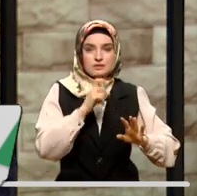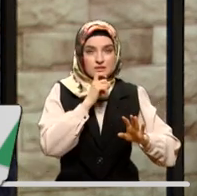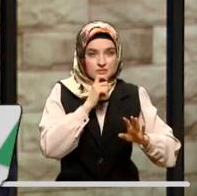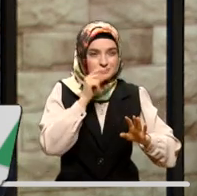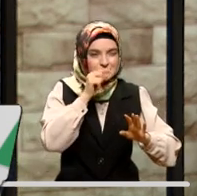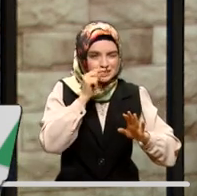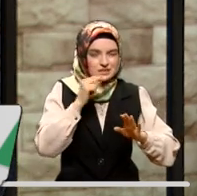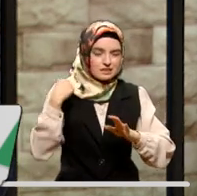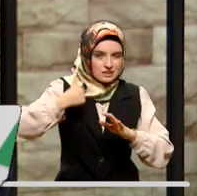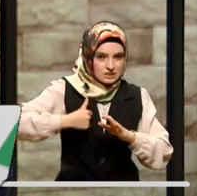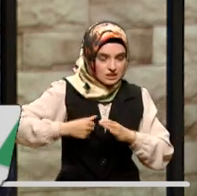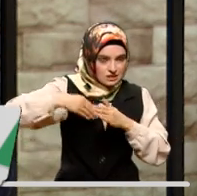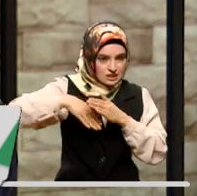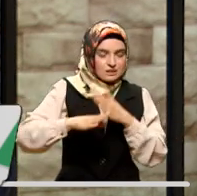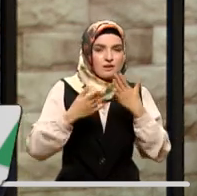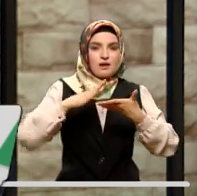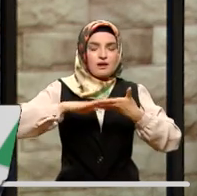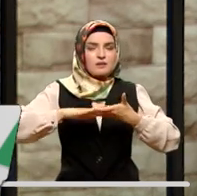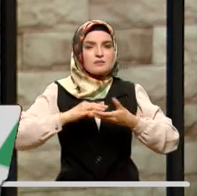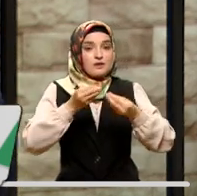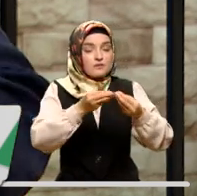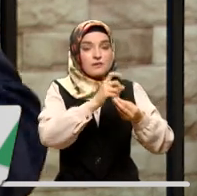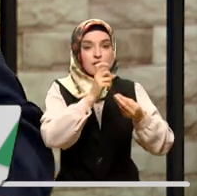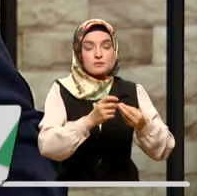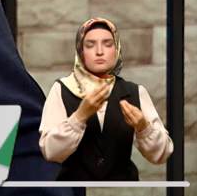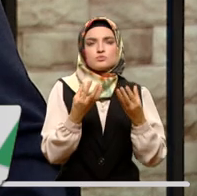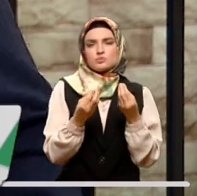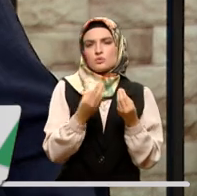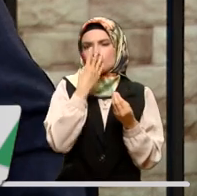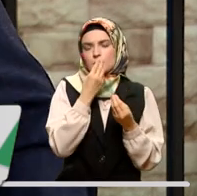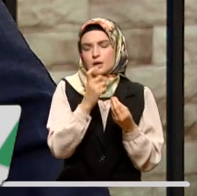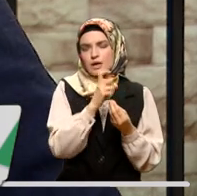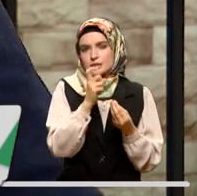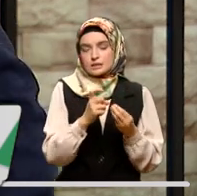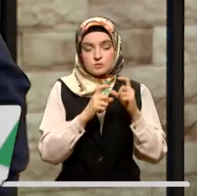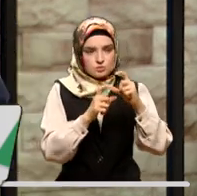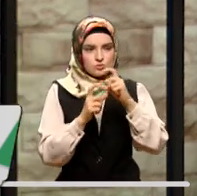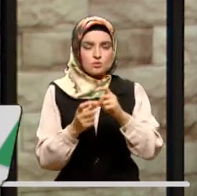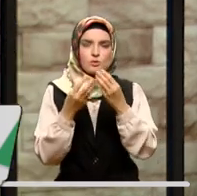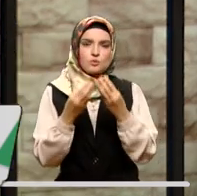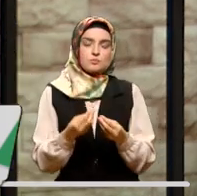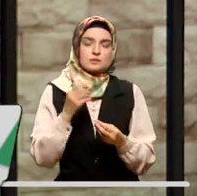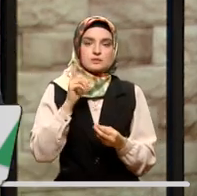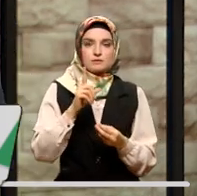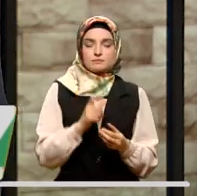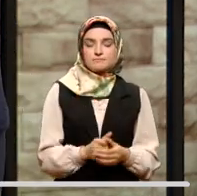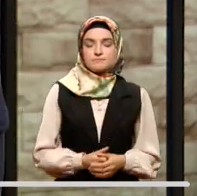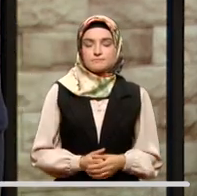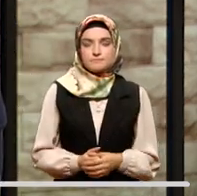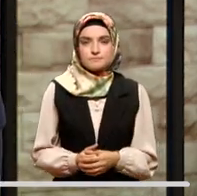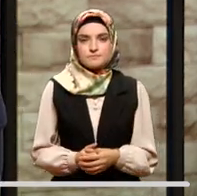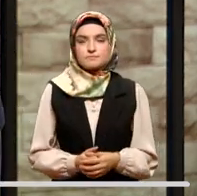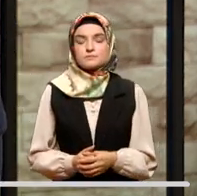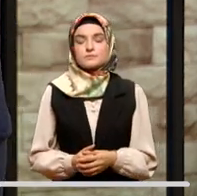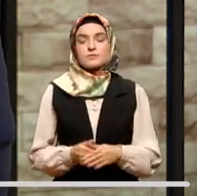çantana girdi veya arkadaşın mı verdi? Çok mu beğendin? Yani bu sorular üzerinden çocuğa aslında bir başkasına ait